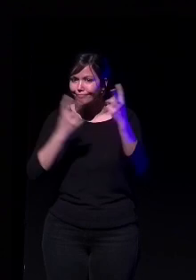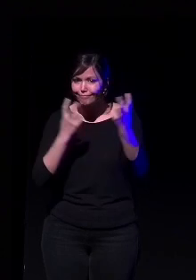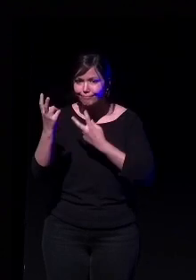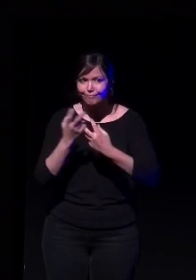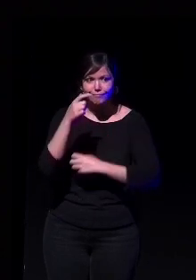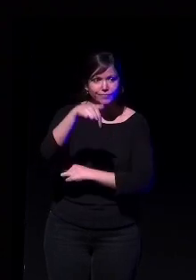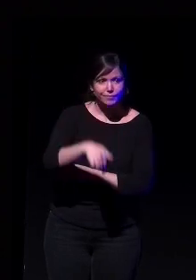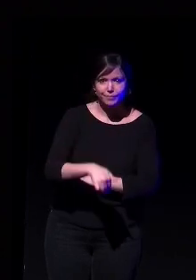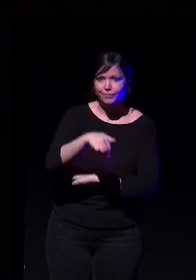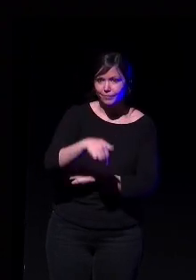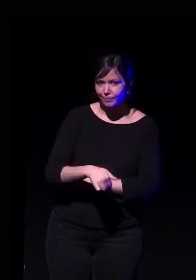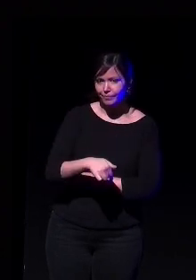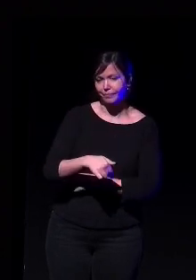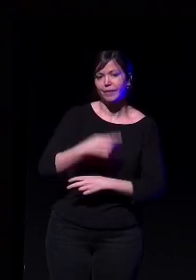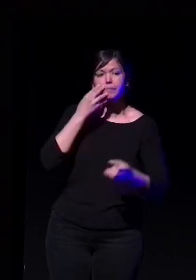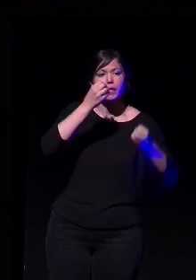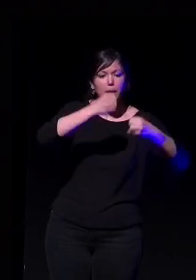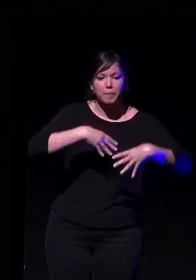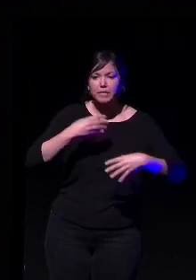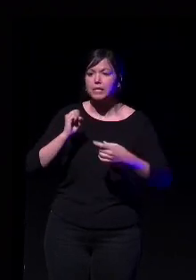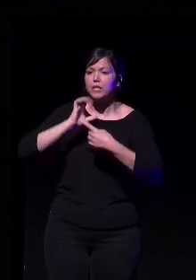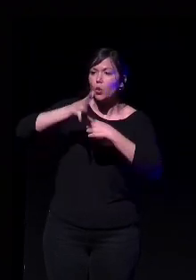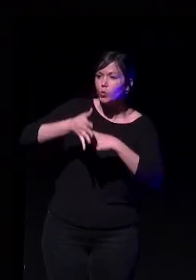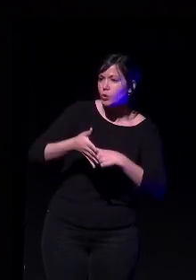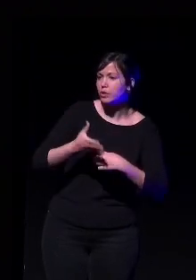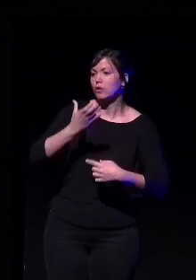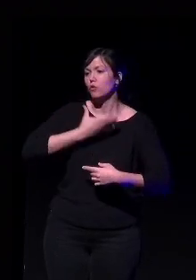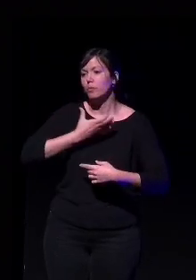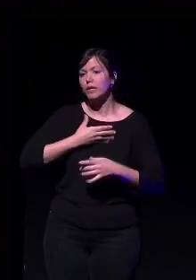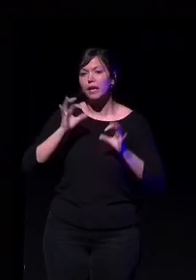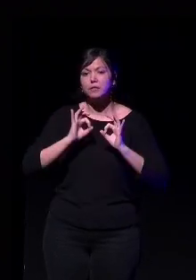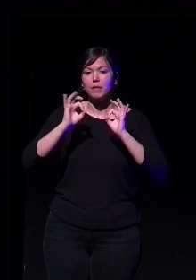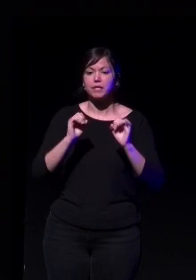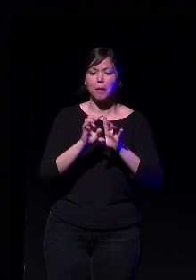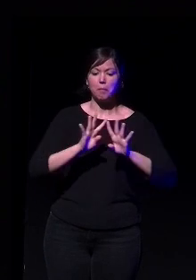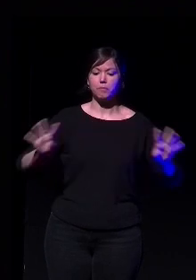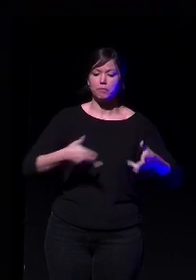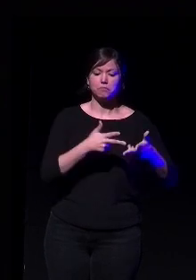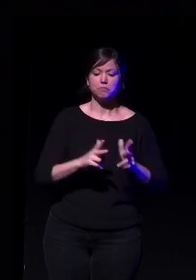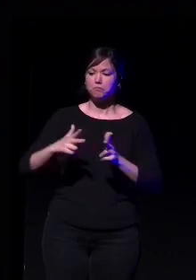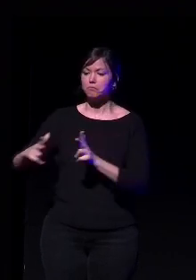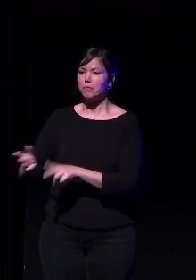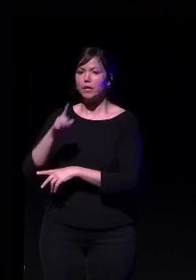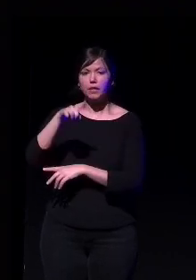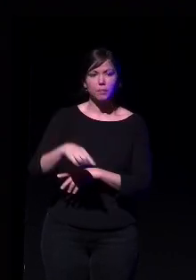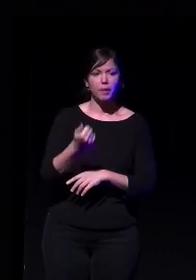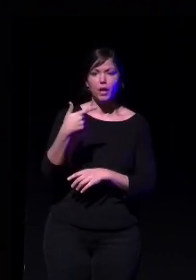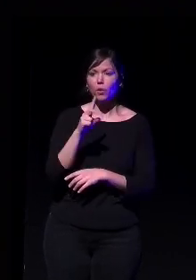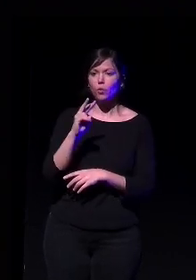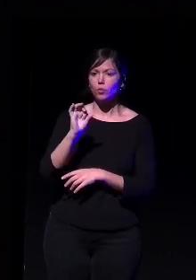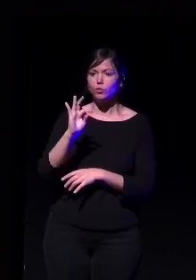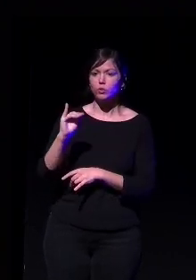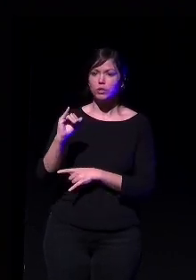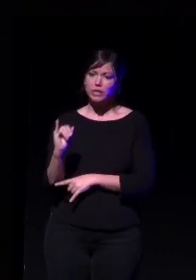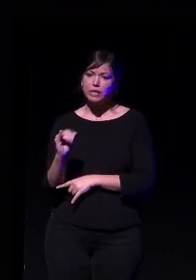en aquesta vetllada, presidents i representants dels Consells Comarcals, en especial a la primera fila, l'anfitrió de la vetllada, el senyor Agustí Badosa, com a president